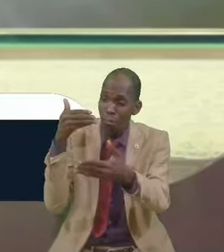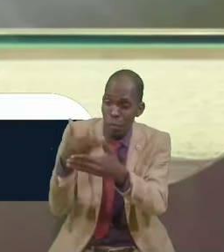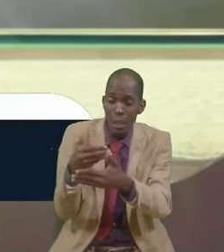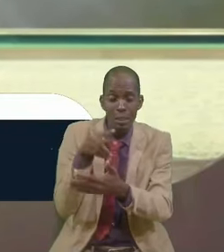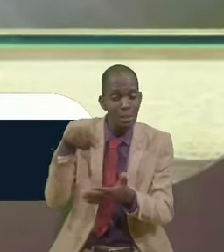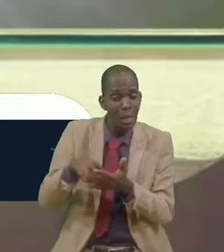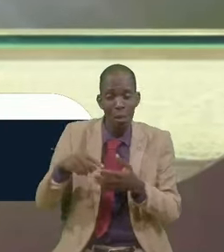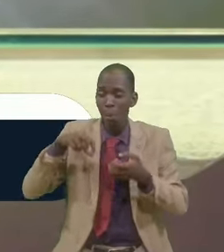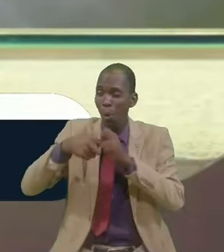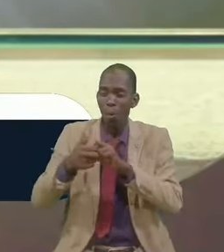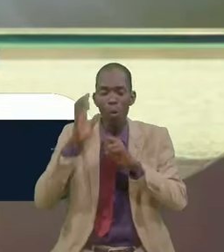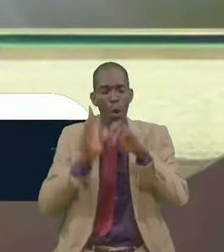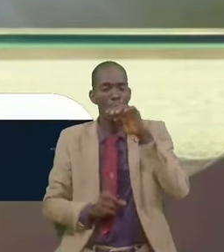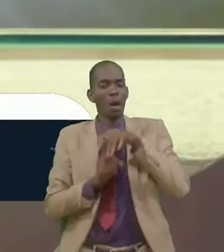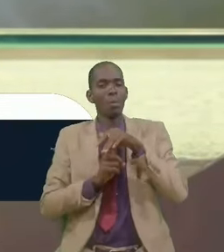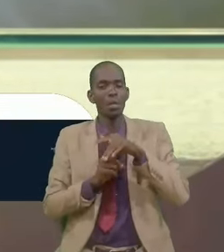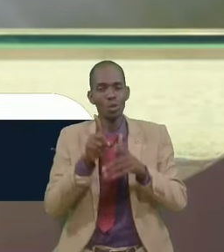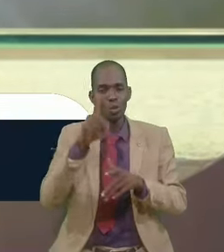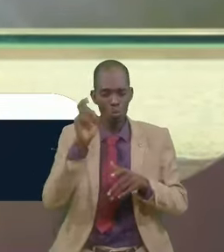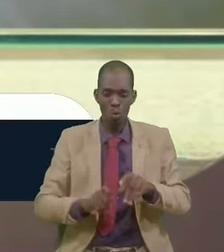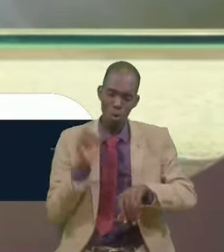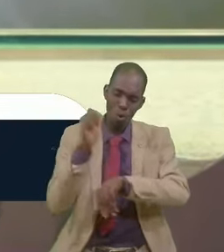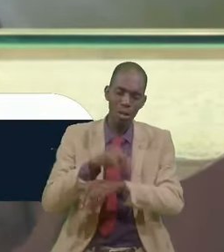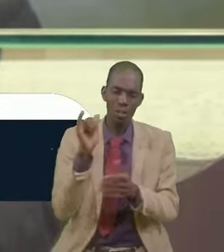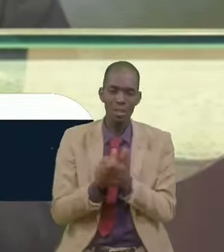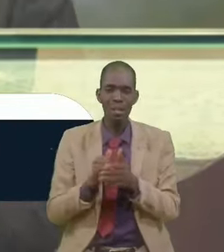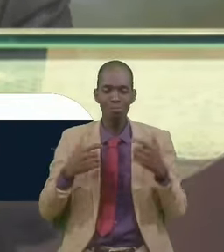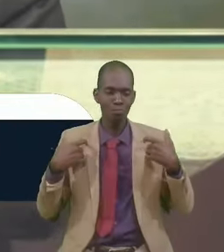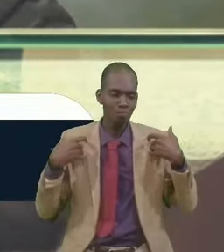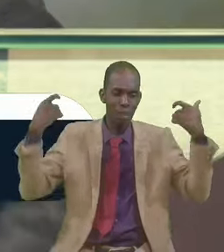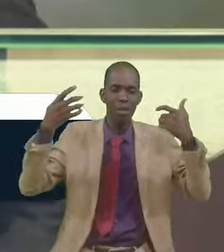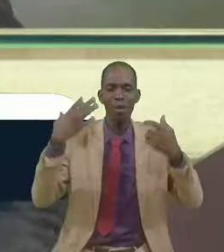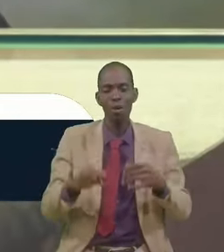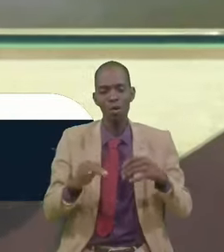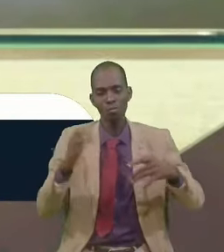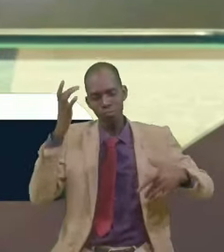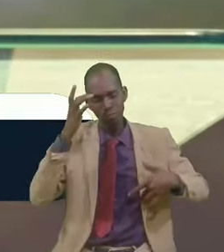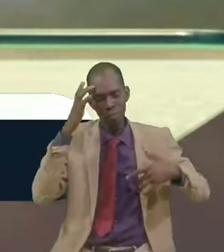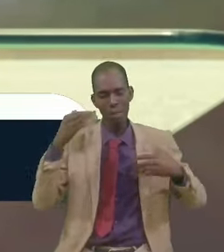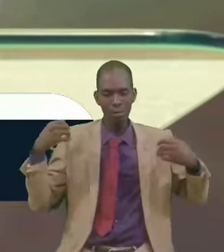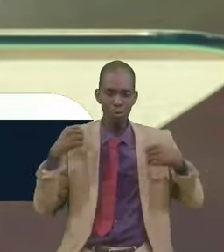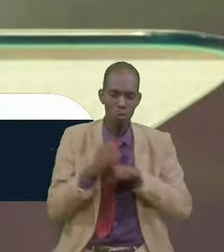je vais passer l'examen, cette infirmité vient. Vous avez vaincu le géant ce soir.